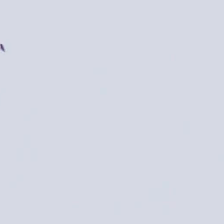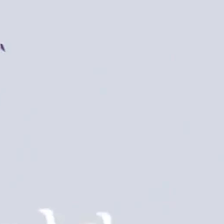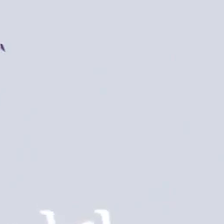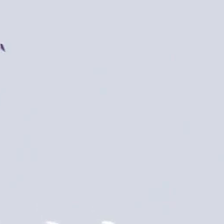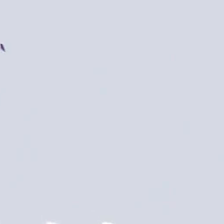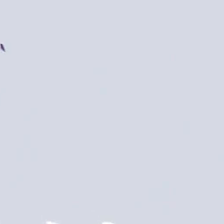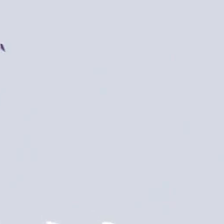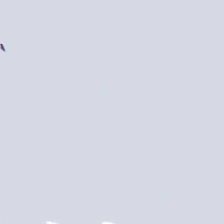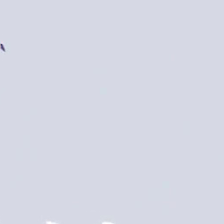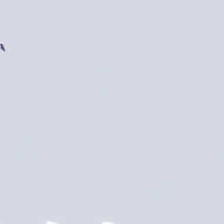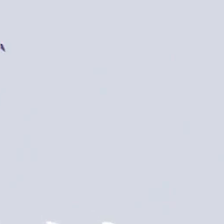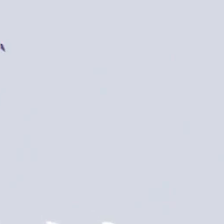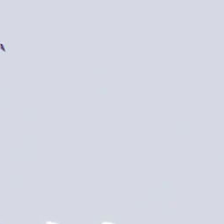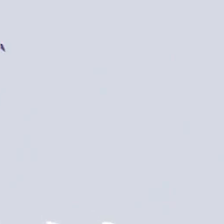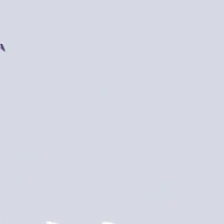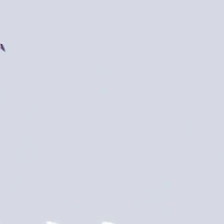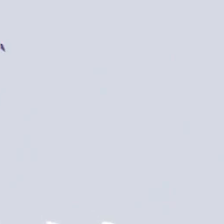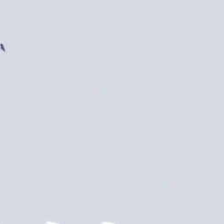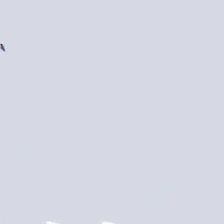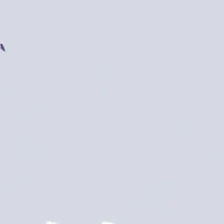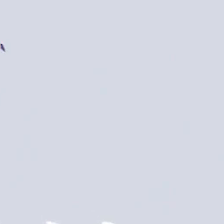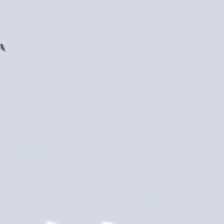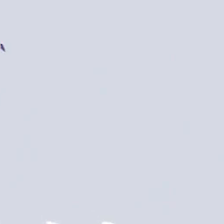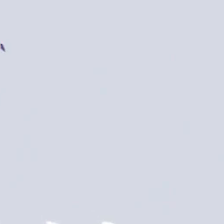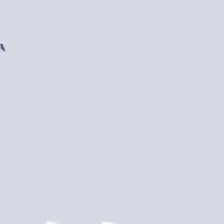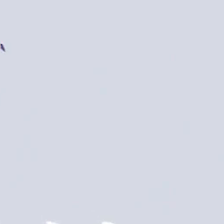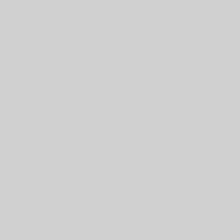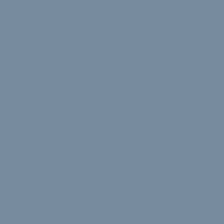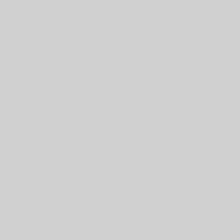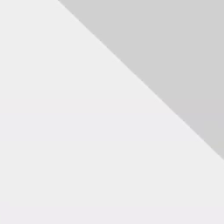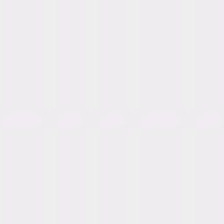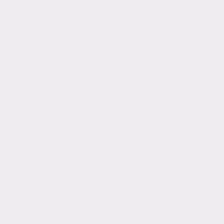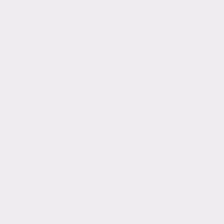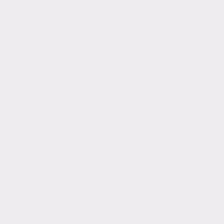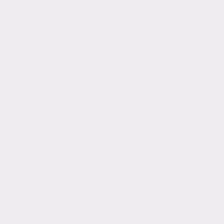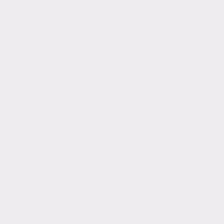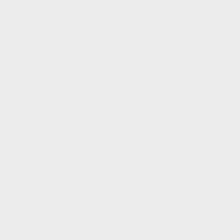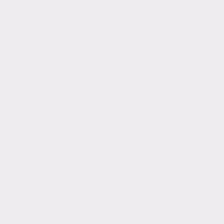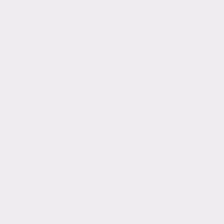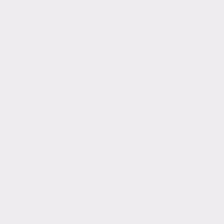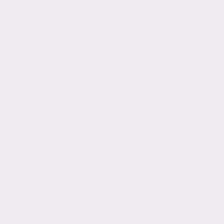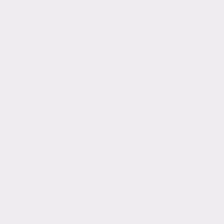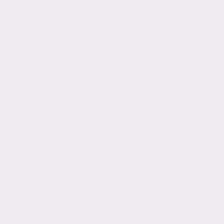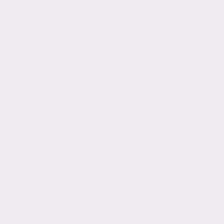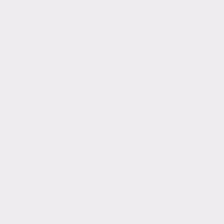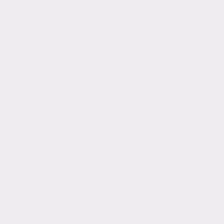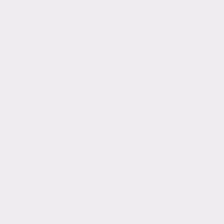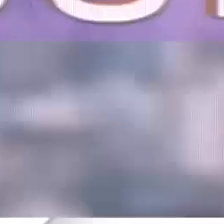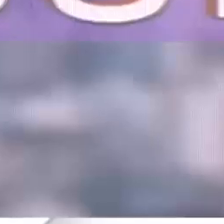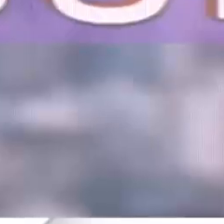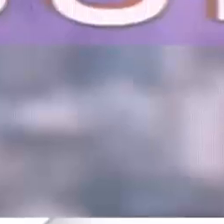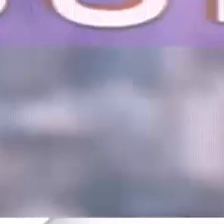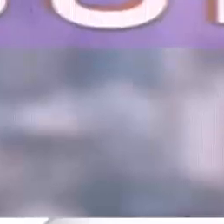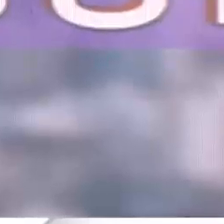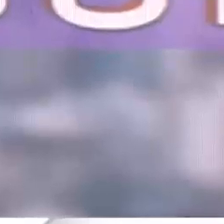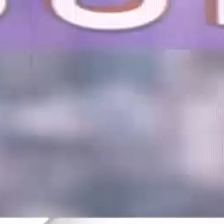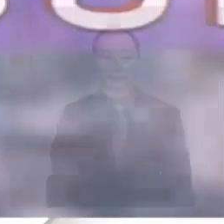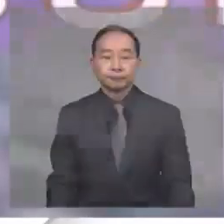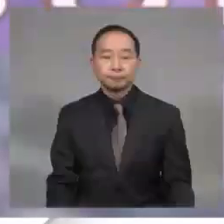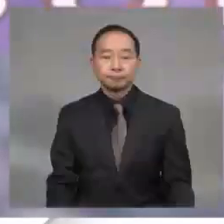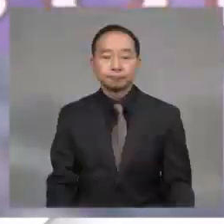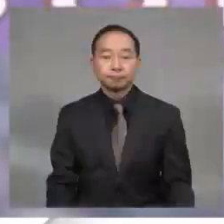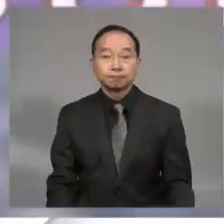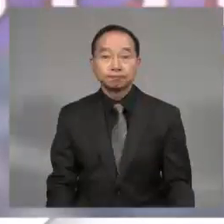있어도 당신은 대한민국 국민입니다.